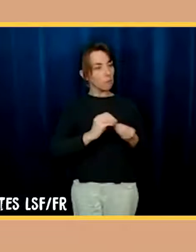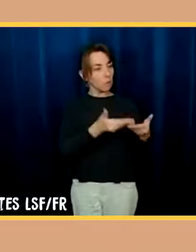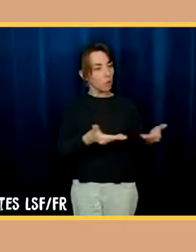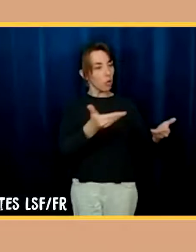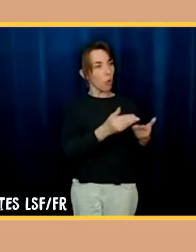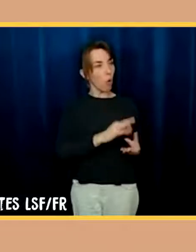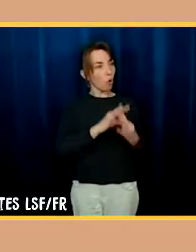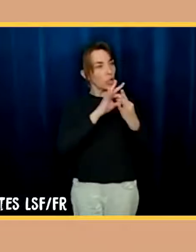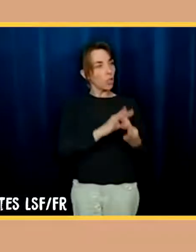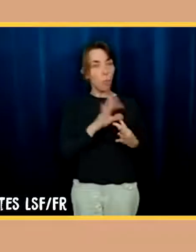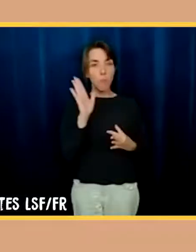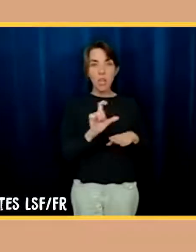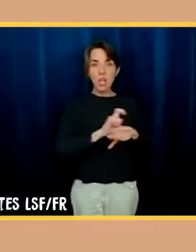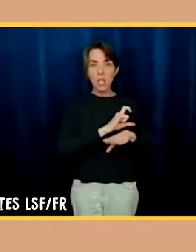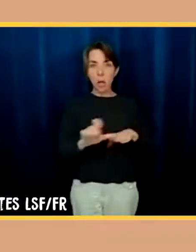mon islamité.